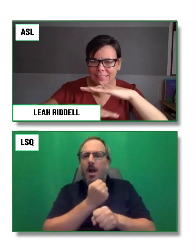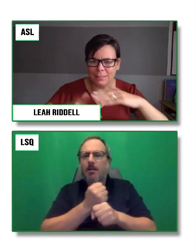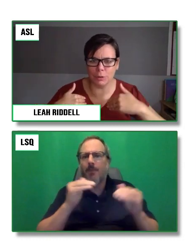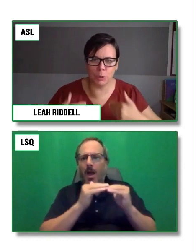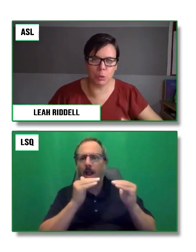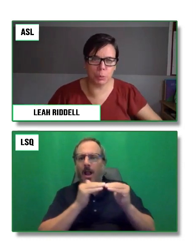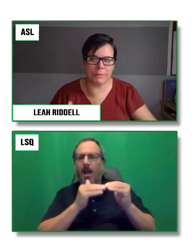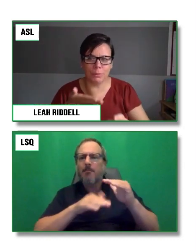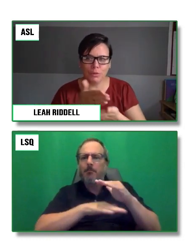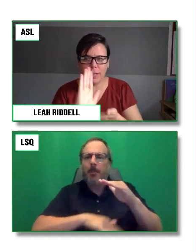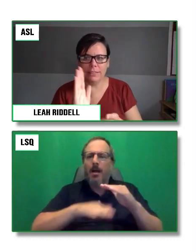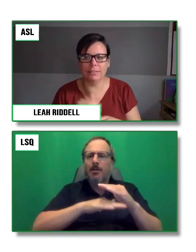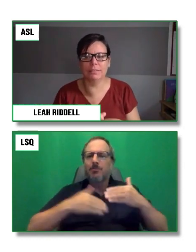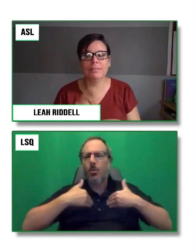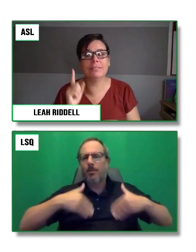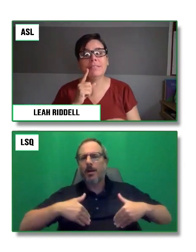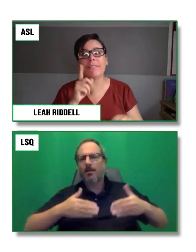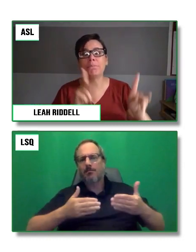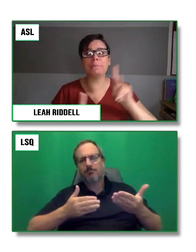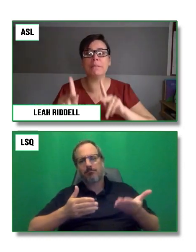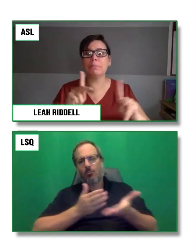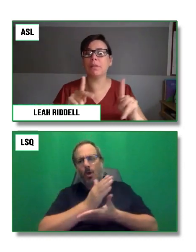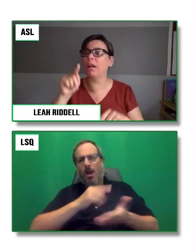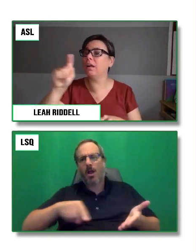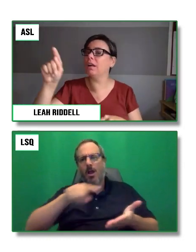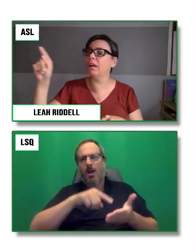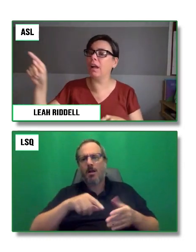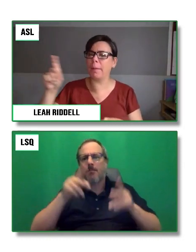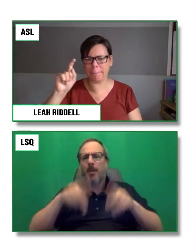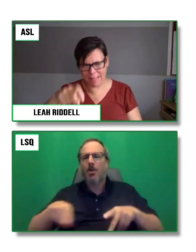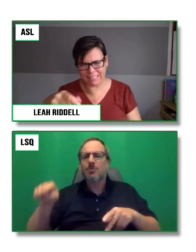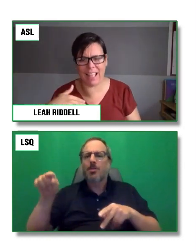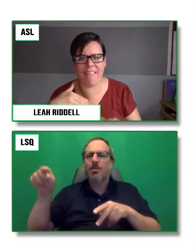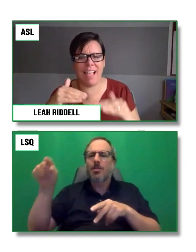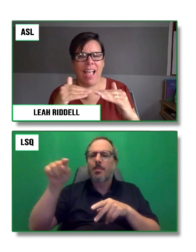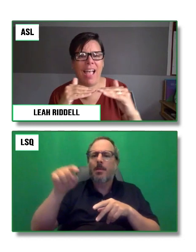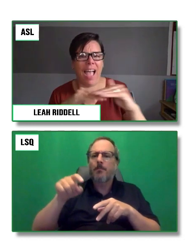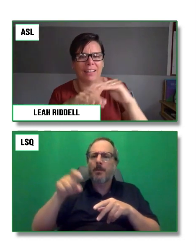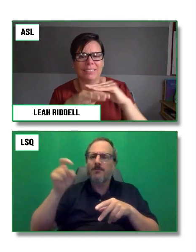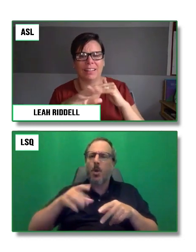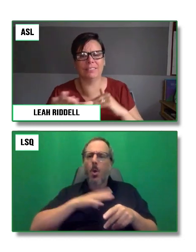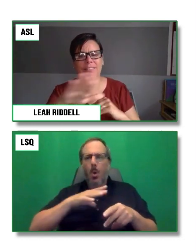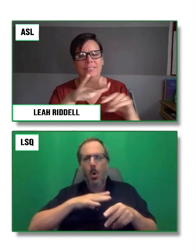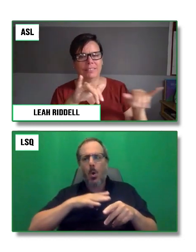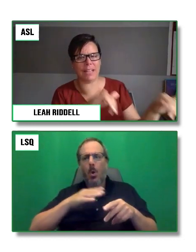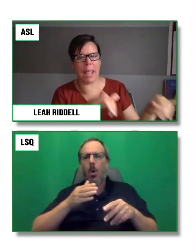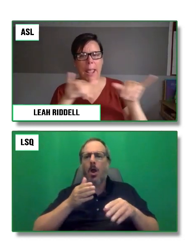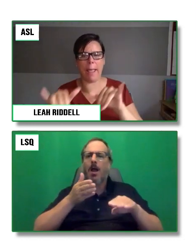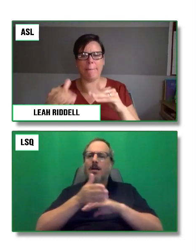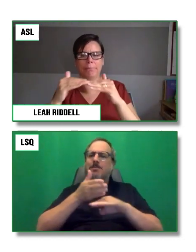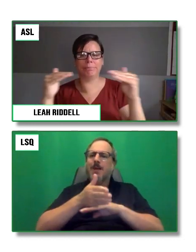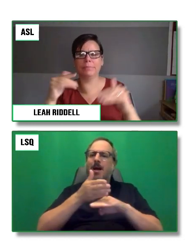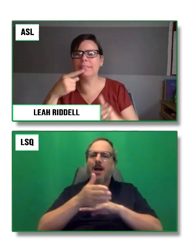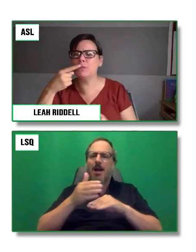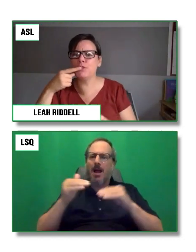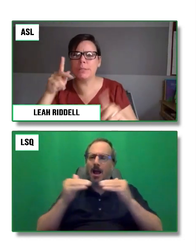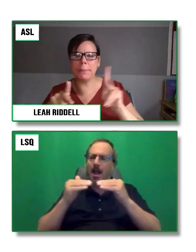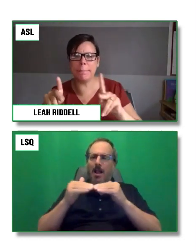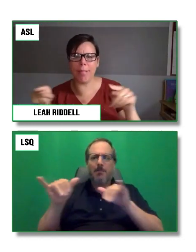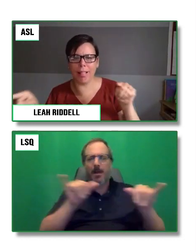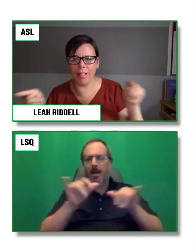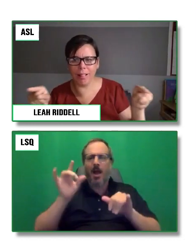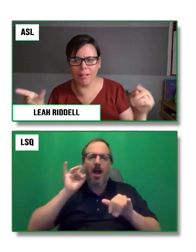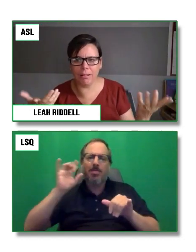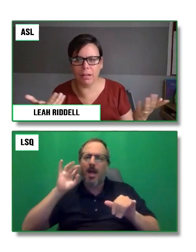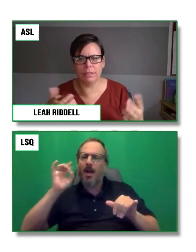main. On dit l'égalité en matière de communication est un droit humain fondamental. C'est la bonne chose à faire. Des personnes sourdes